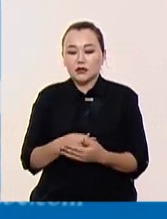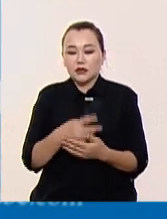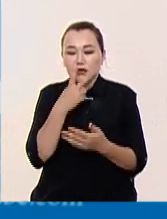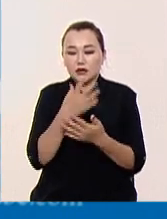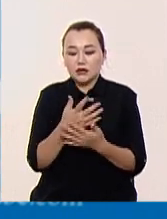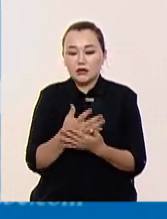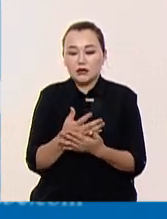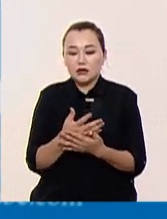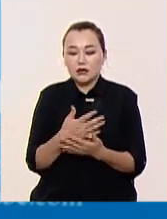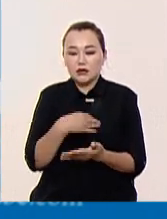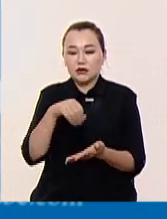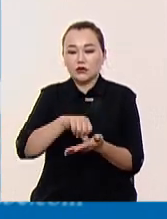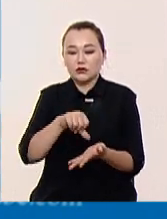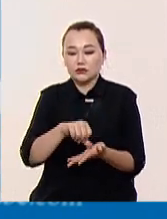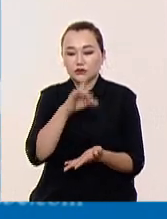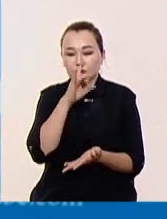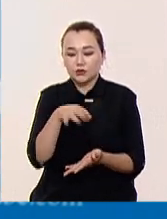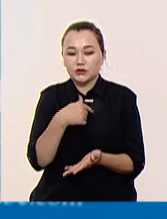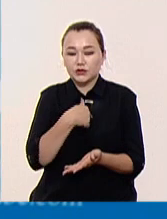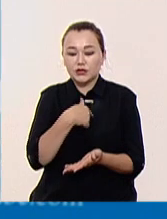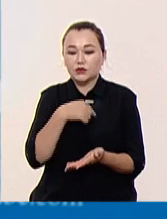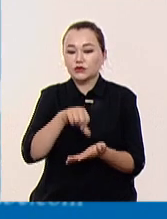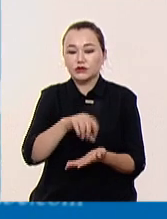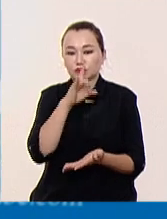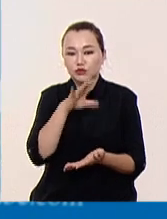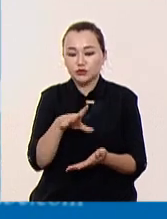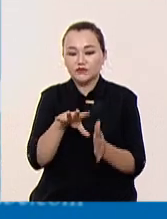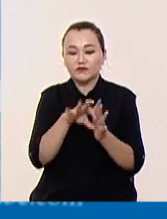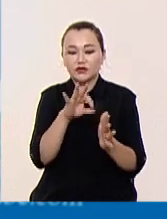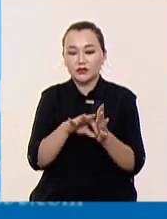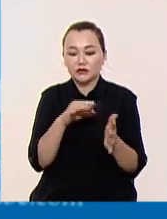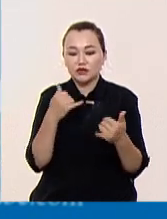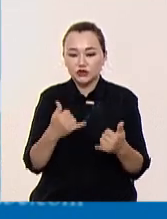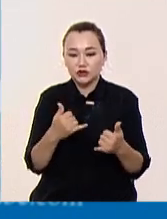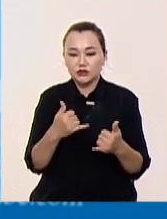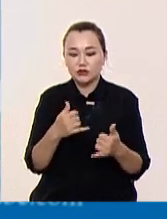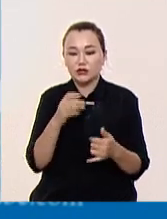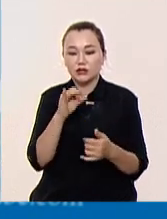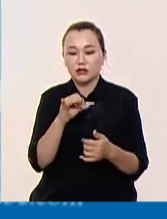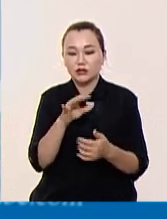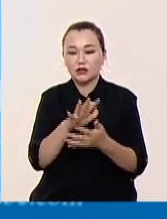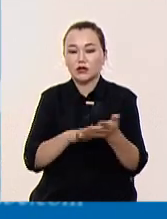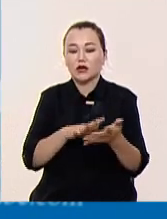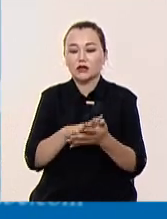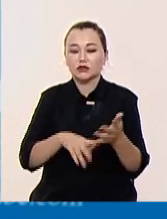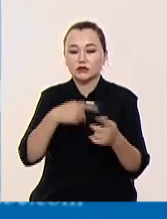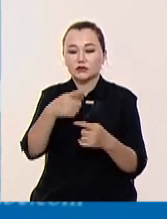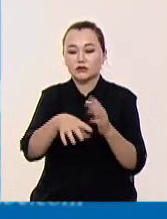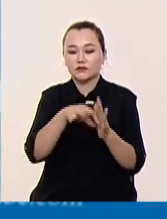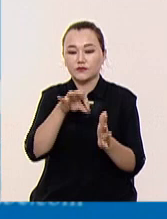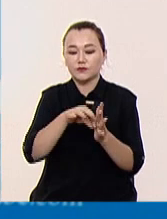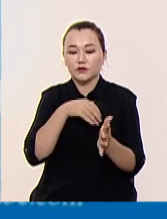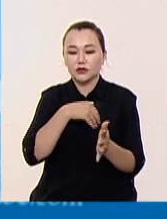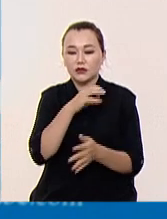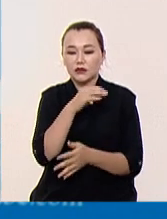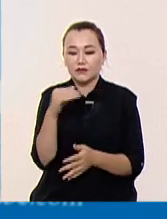Енді бұл мен қатыспайтыным белгілі ғой, мен қатыспаймын. Ешбір сайлауға, биылғы сайлауға да, бұдан кейінгі сайлауға да мен